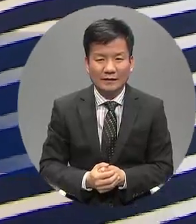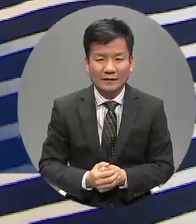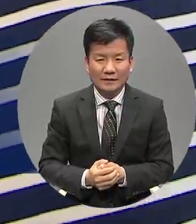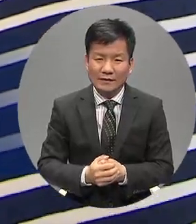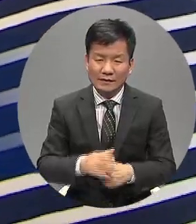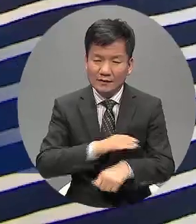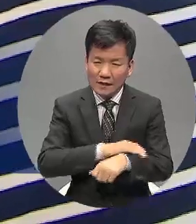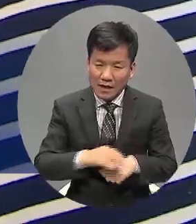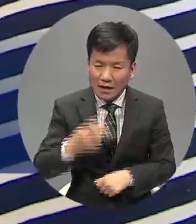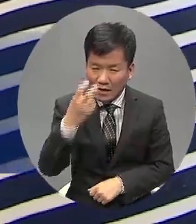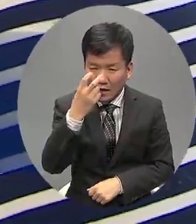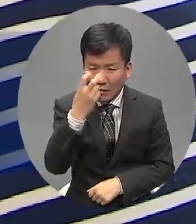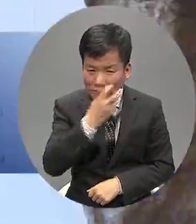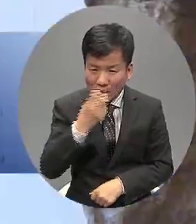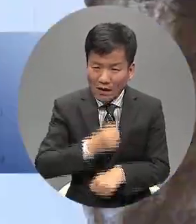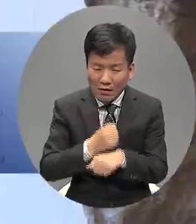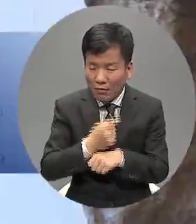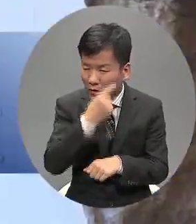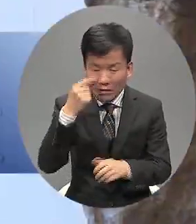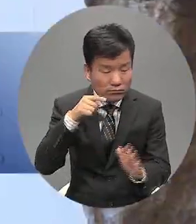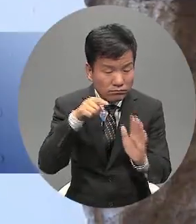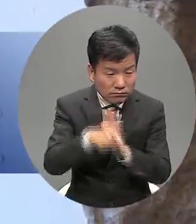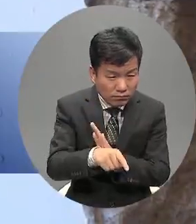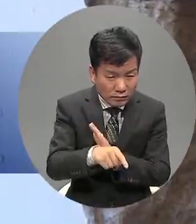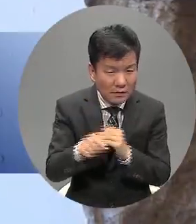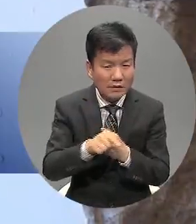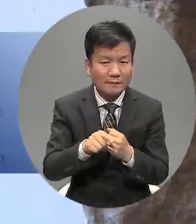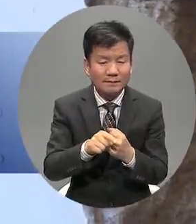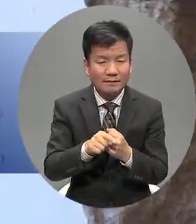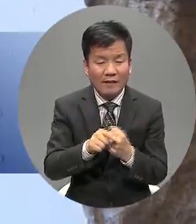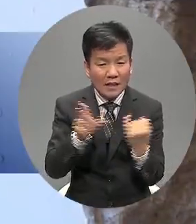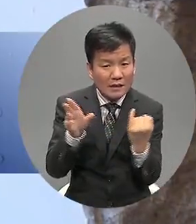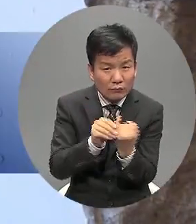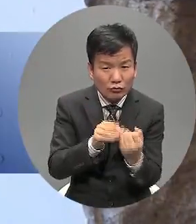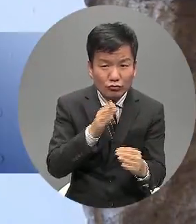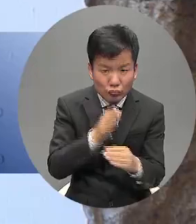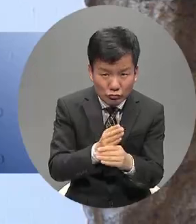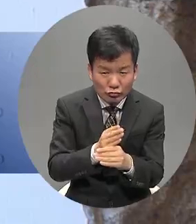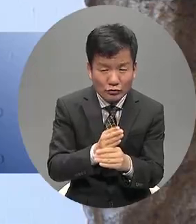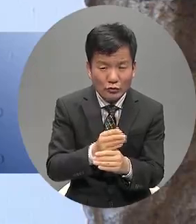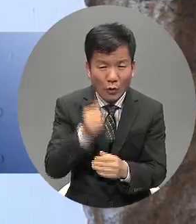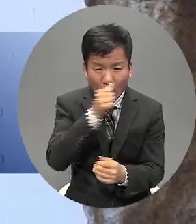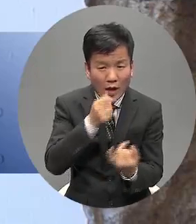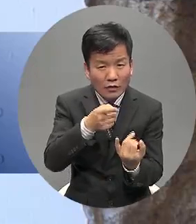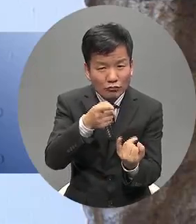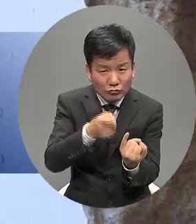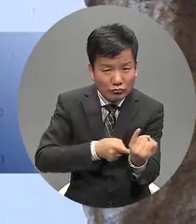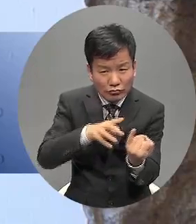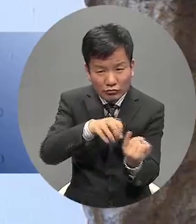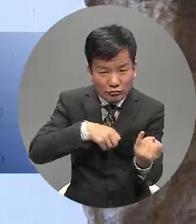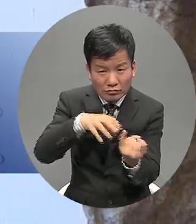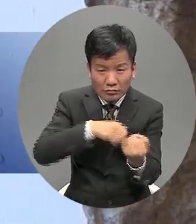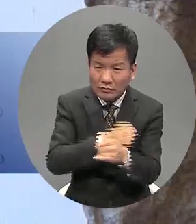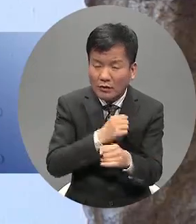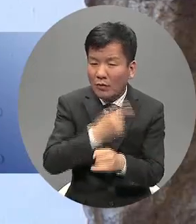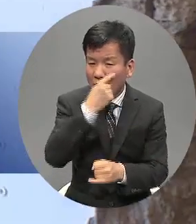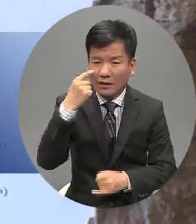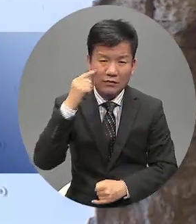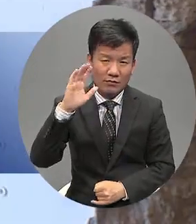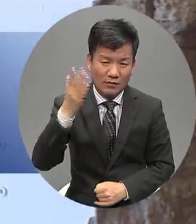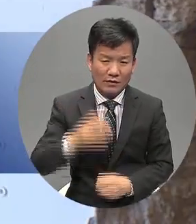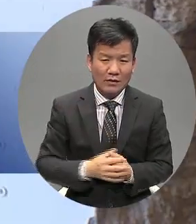이루어졌는지 확인을 하러 시스템에 들어갔다가 이게 임신 중기 이상 만성묘 수술이 이렇게 많이 발생한 거를 이제 확인을 하게